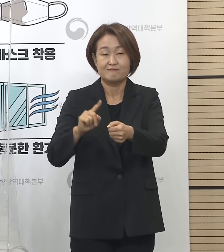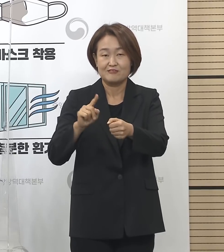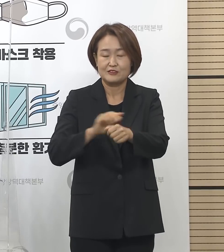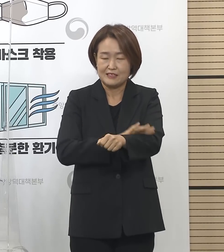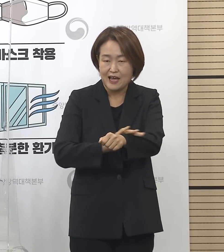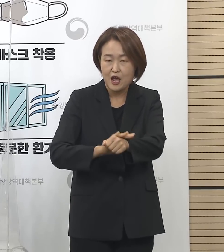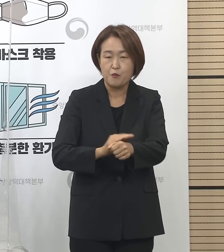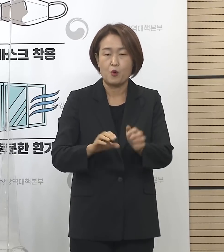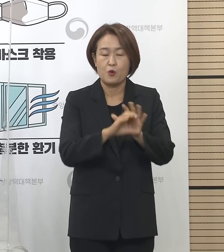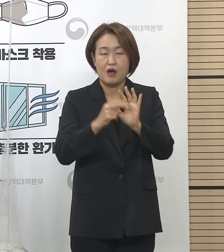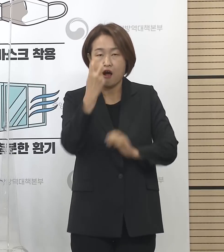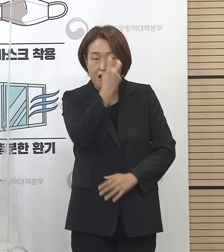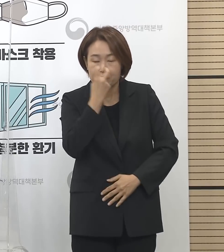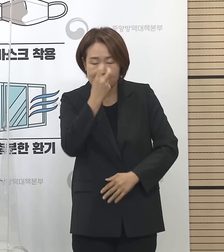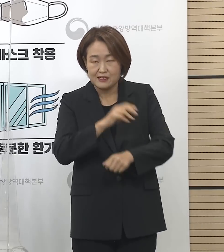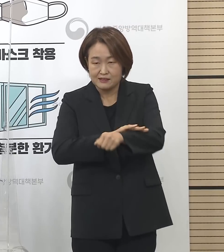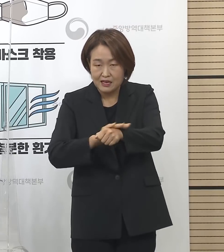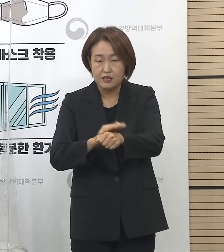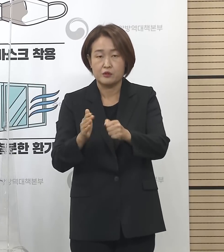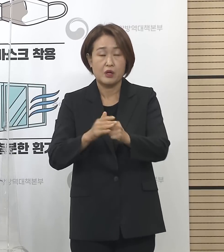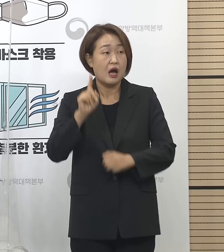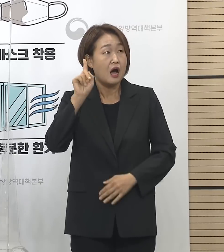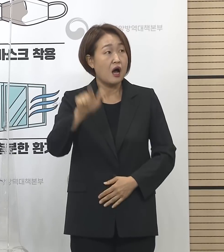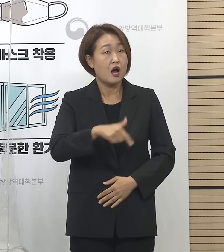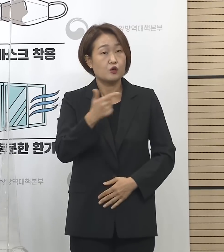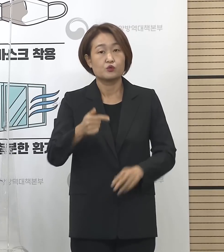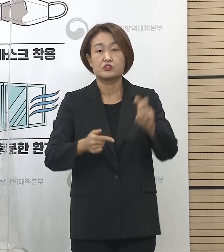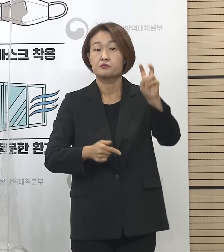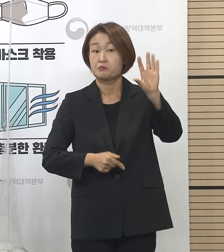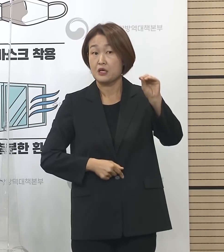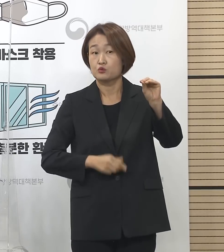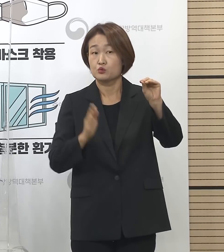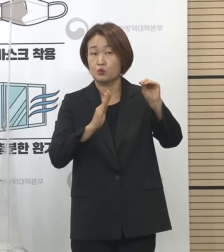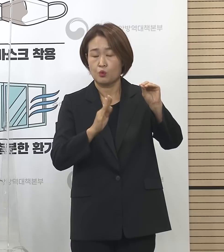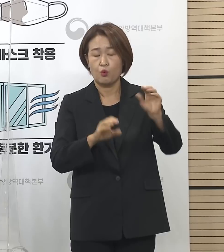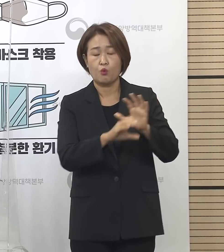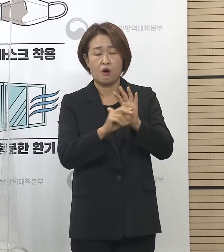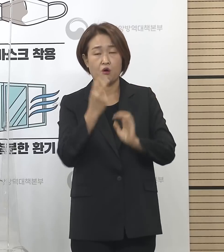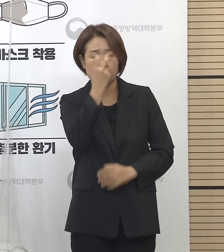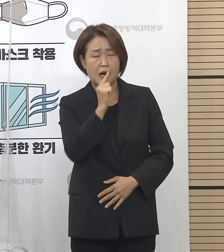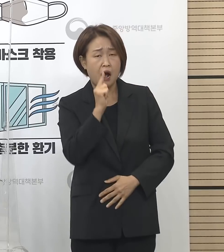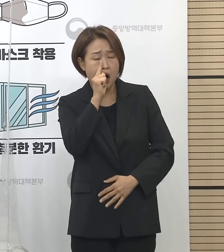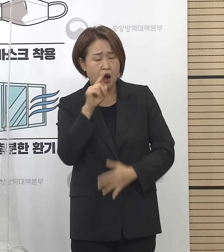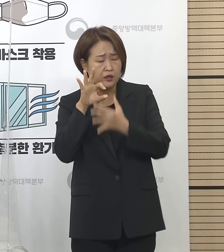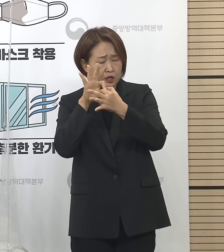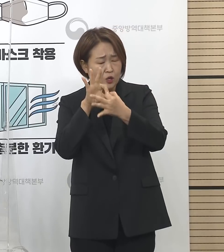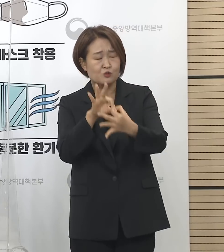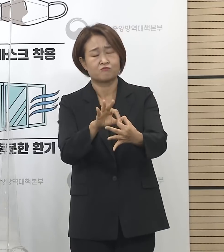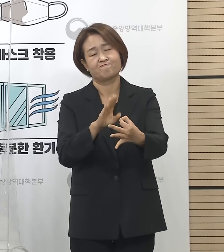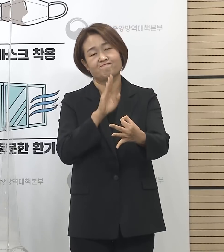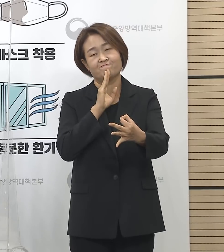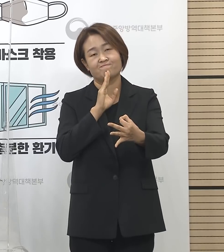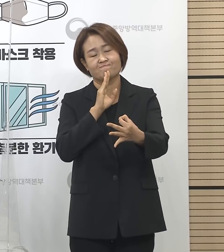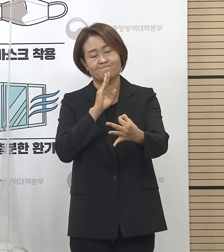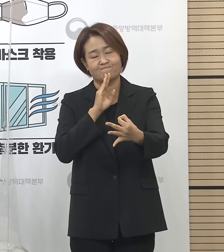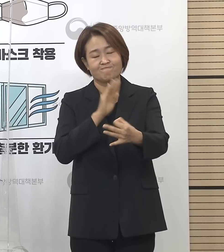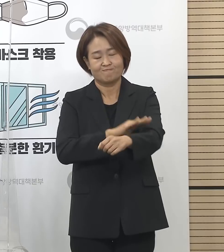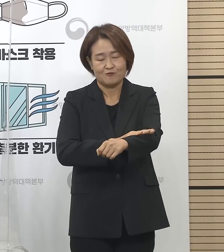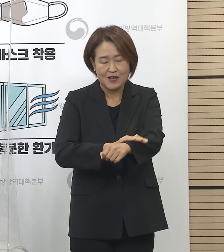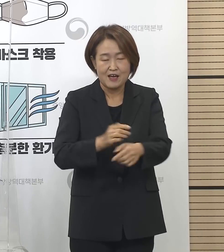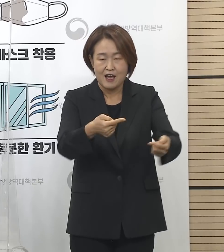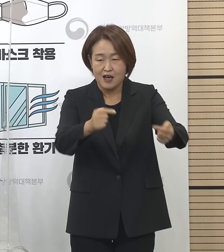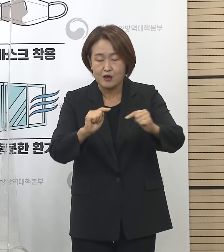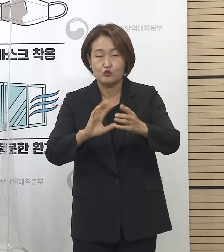건수가 추석 연휴 직후에 하루에 20만 건 이상 검사가 진행이 되었습니다. 이 점에 대해서는 적극적으로 참여해